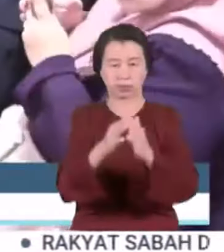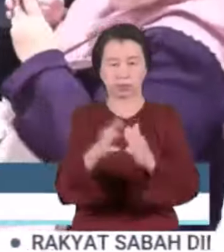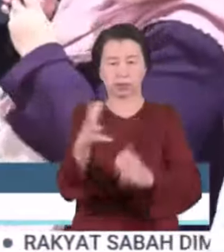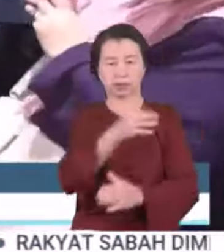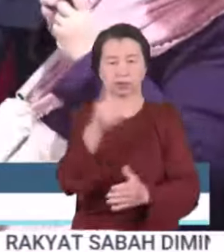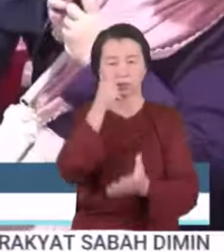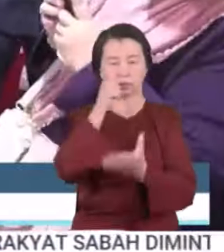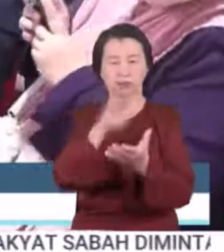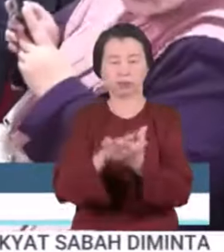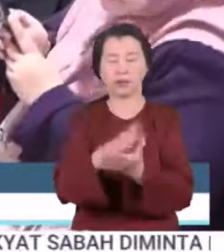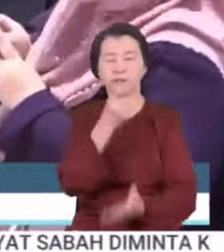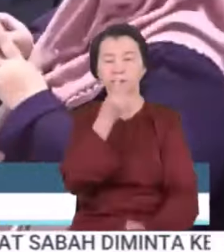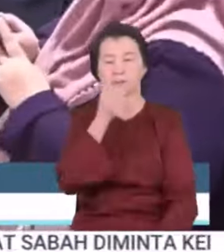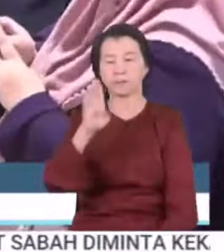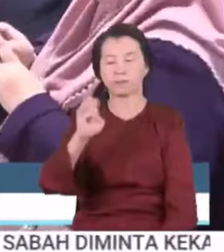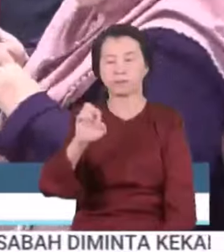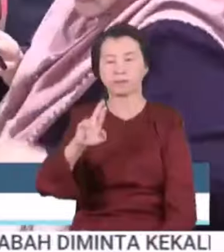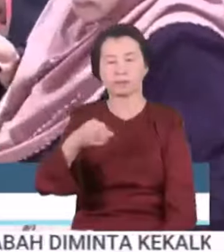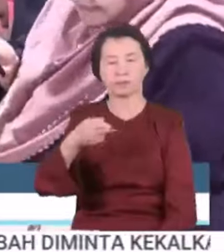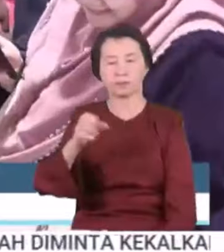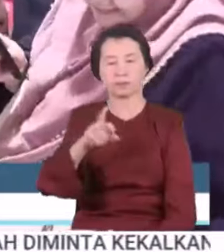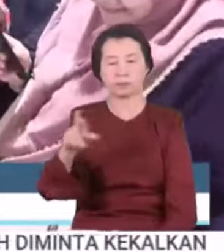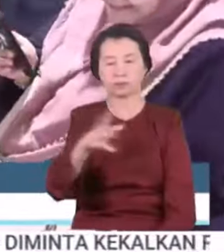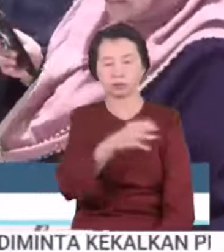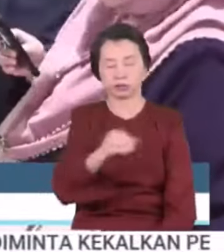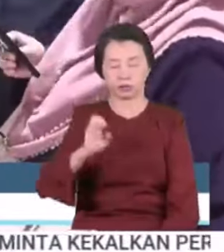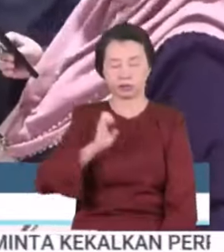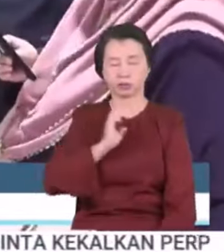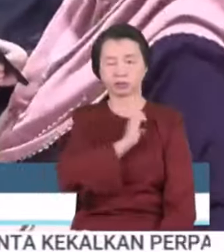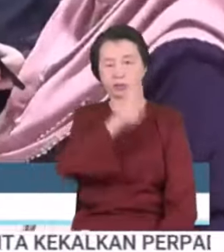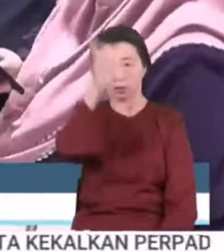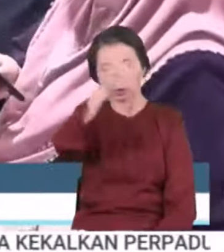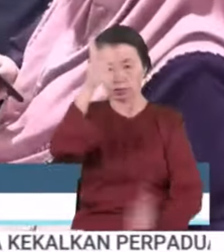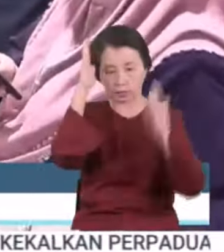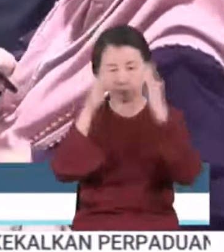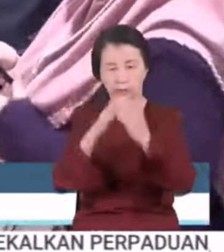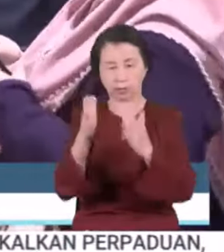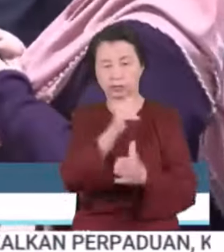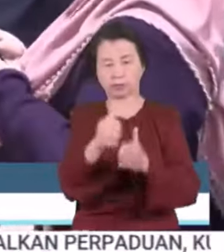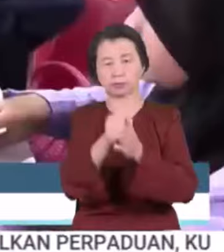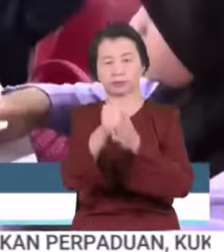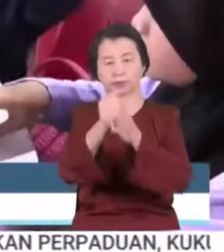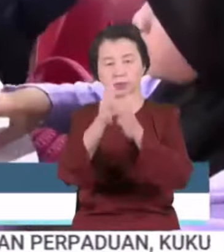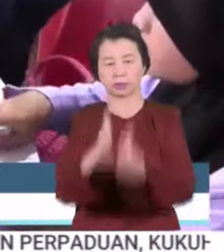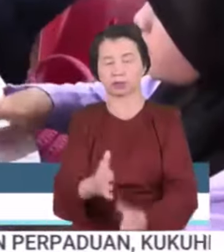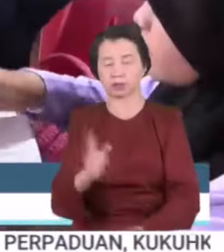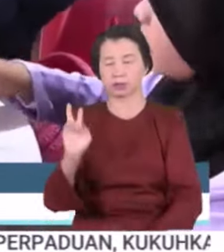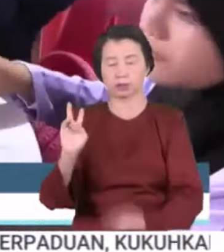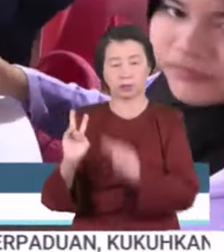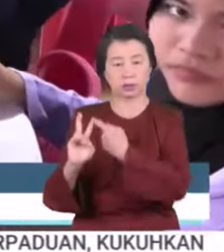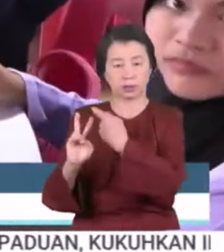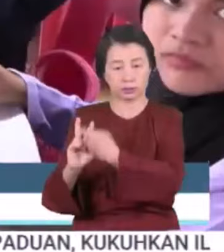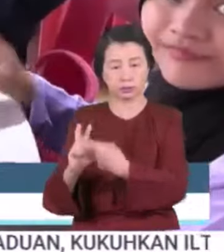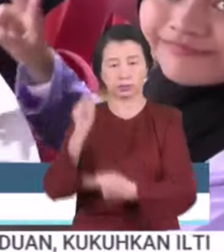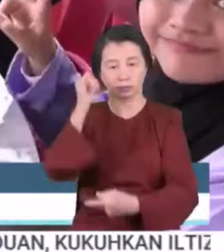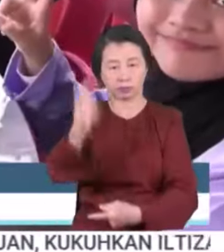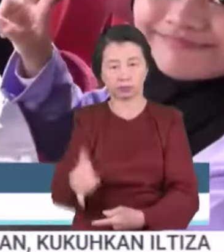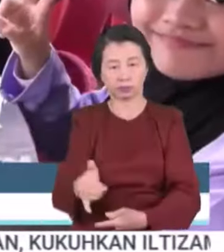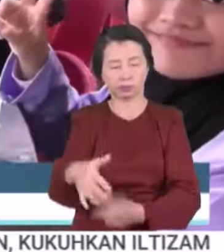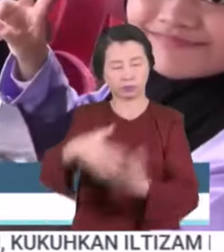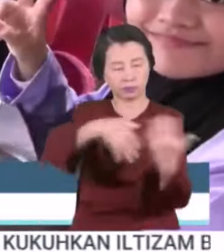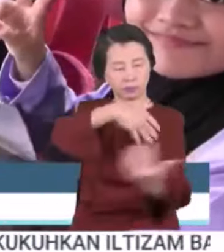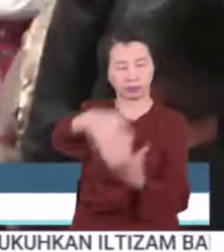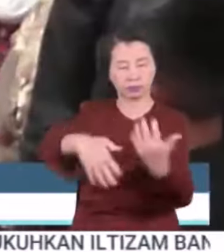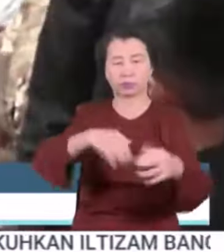Ismail dan isteri Datin seri burhah Mohamad serta beberapa exco kerajaan negeri dan pemimpin Baginda berdua turut berkenan mencemaduli